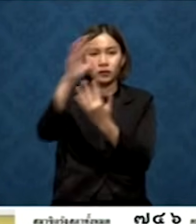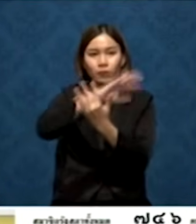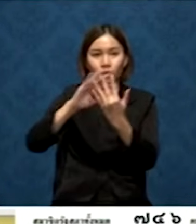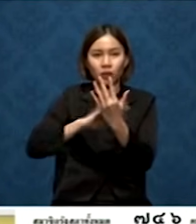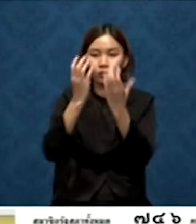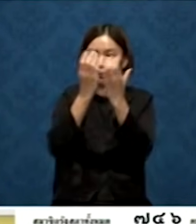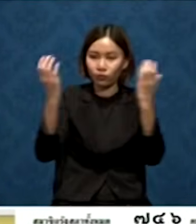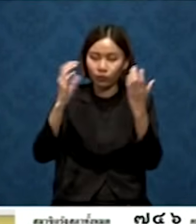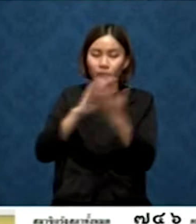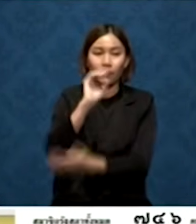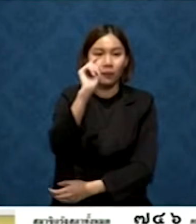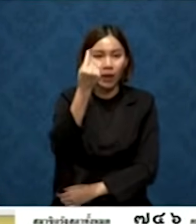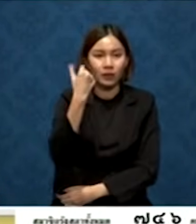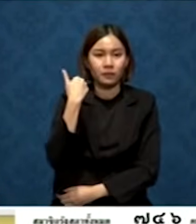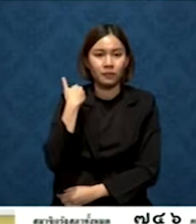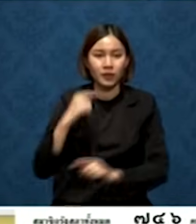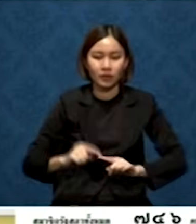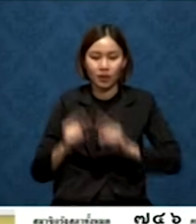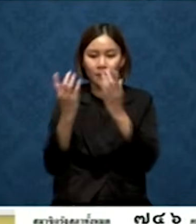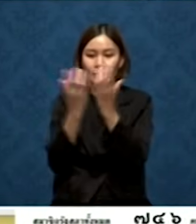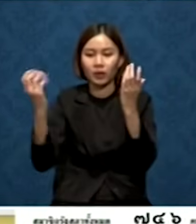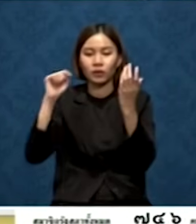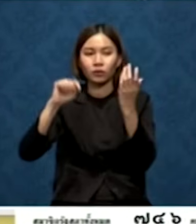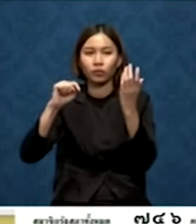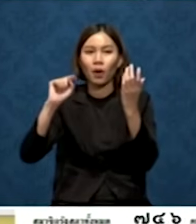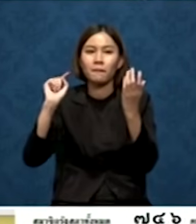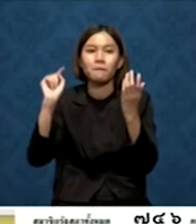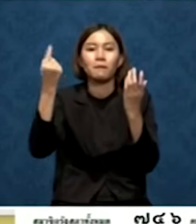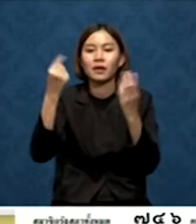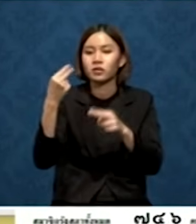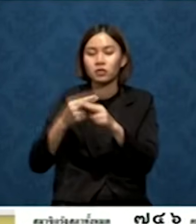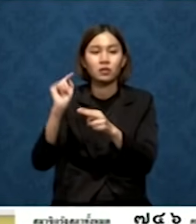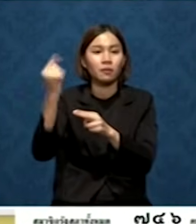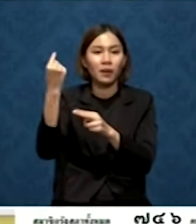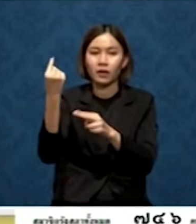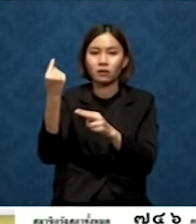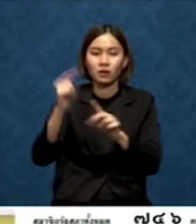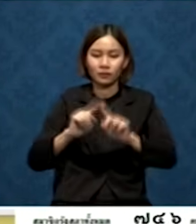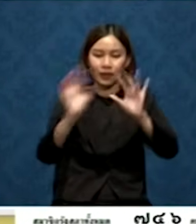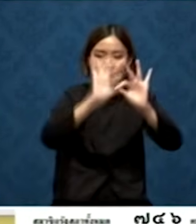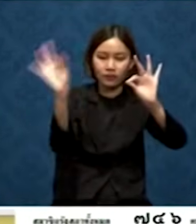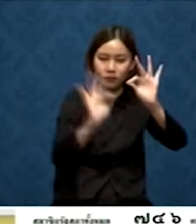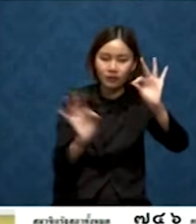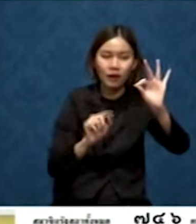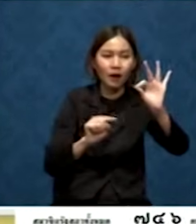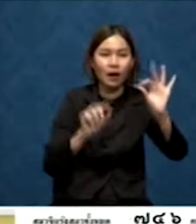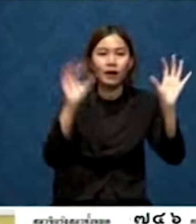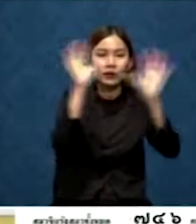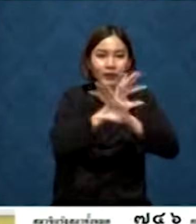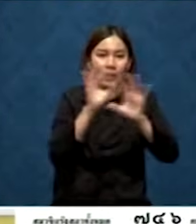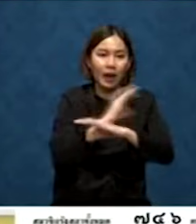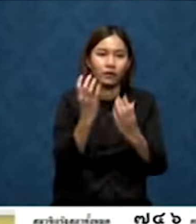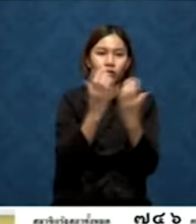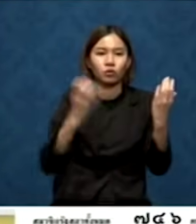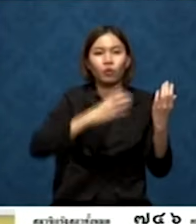รัฐธรรมนูญฉบับใหม่แต่ก็จะเป็นรัฐธรรมนูญฉบับใหม่ที่ใหม่แค่โดยชื่อแต่มีเนื้อหาสาระและหน้าตาที่คล้ายคลึงกับ